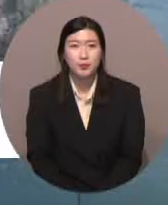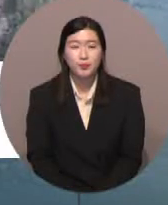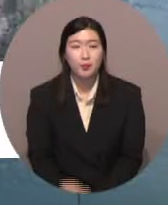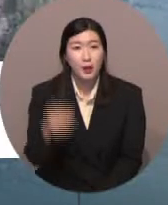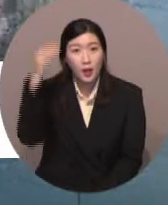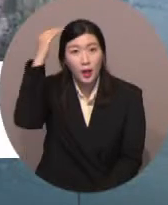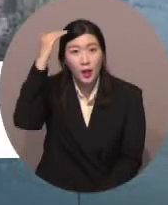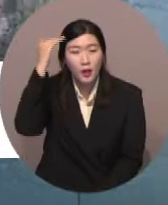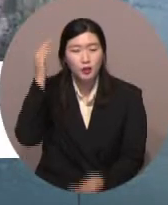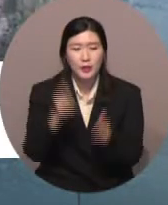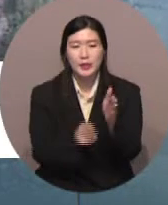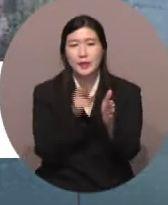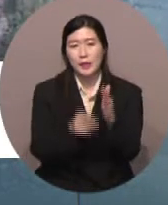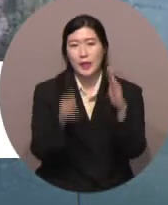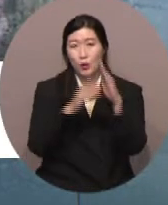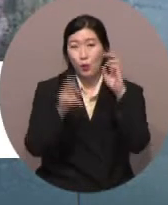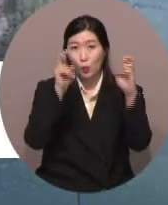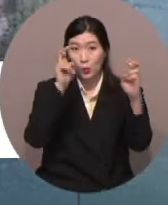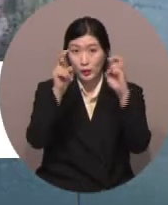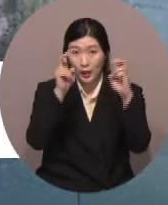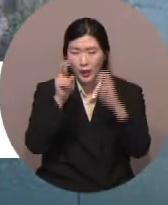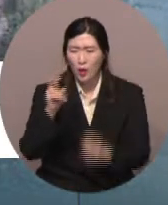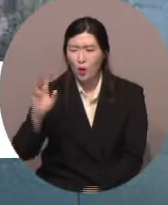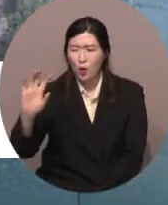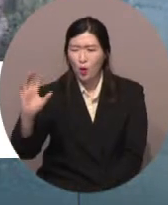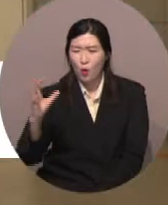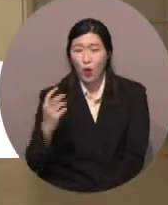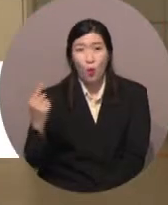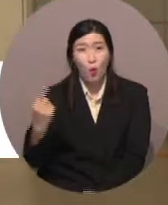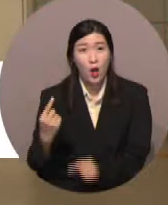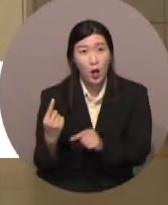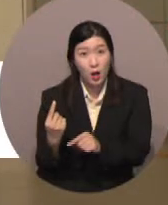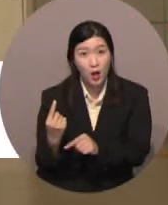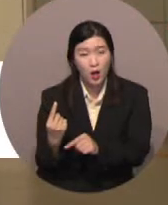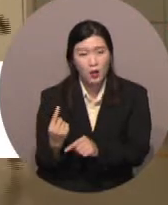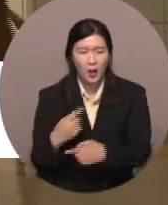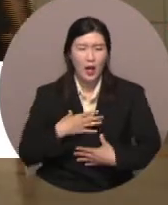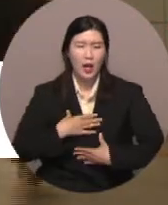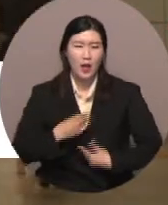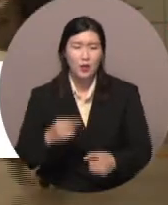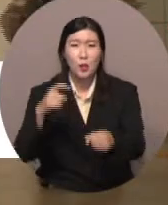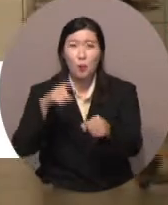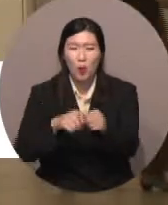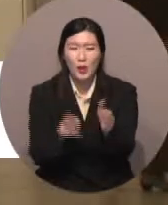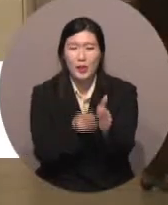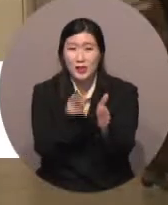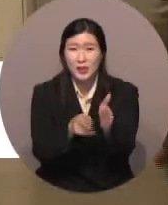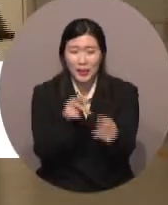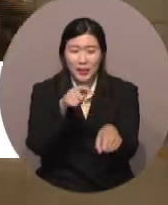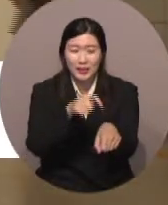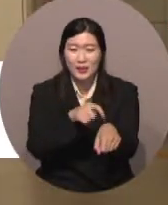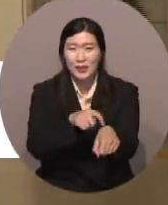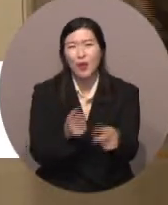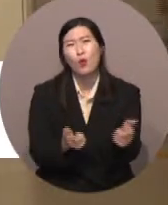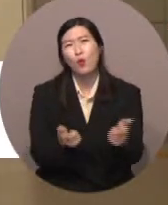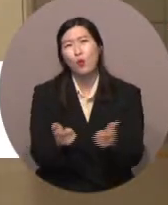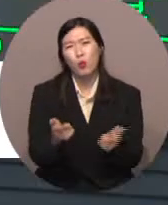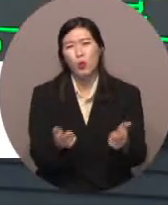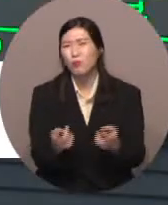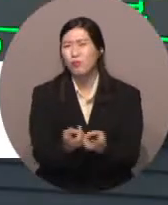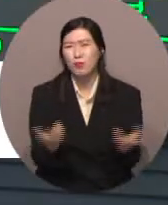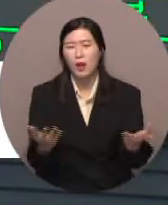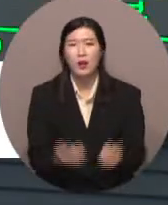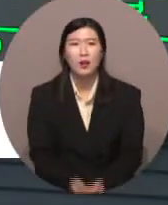한국철도공사는 태풍 신 남도의 북상 에 따라 탑승객 뜰의 피해를 막기 위해 열차 우 뎅 씨가 될 조정합니다